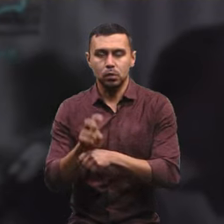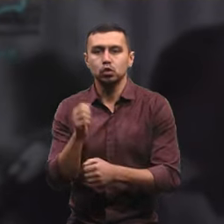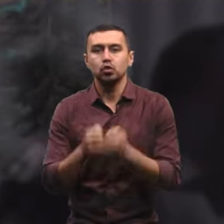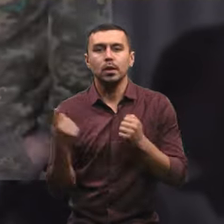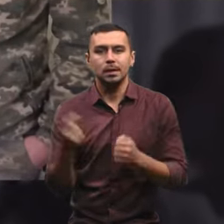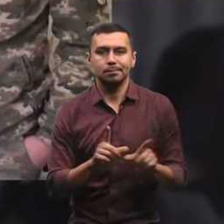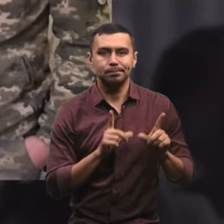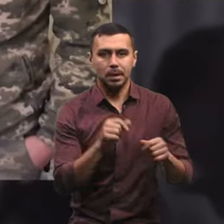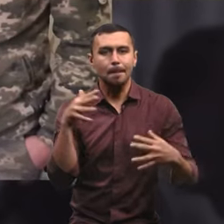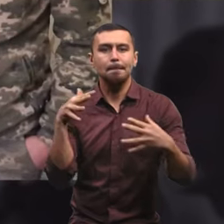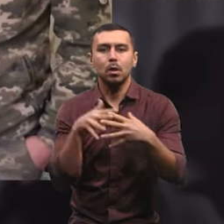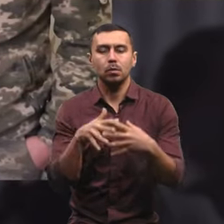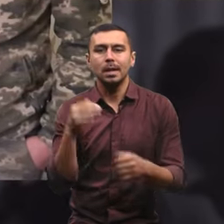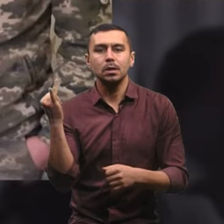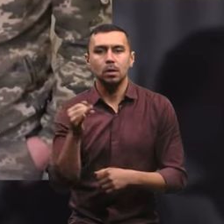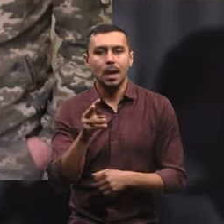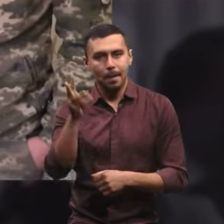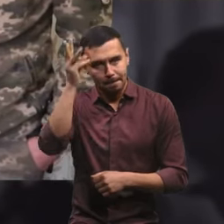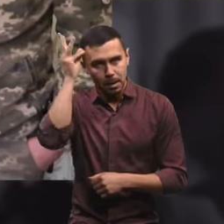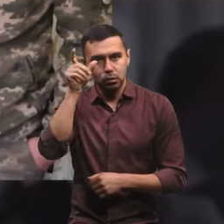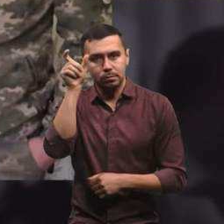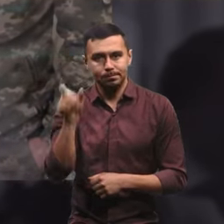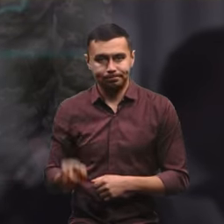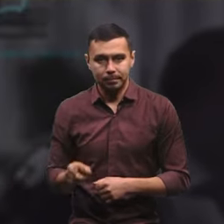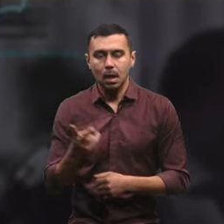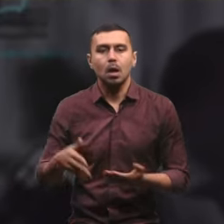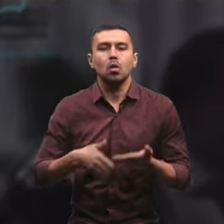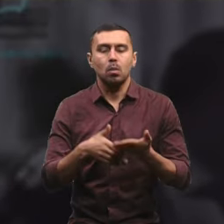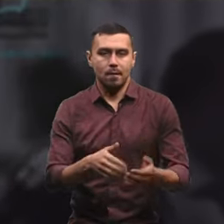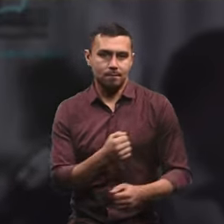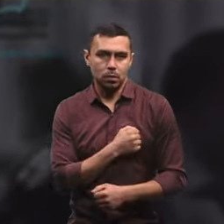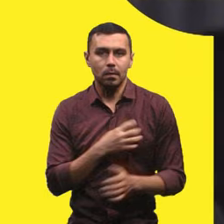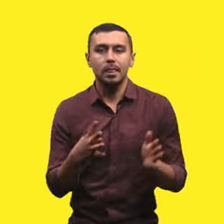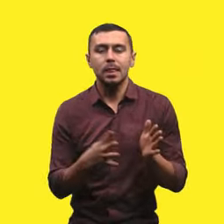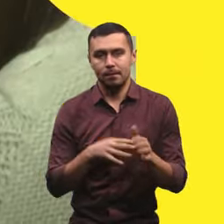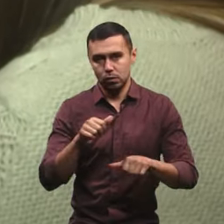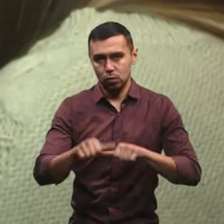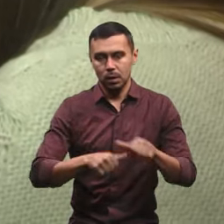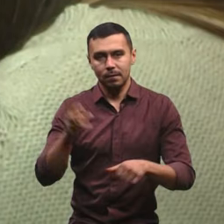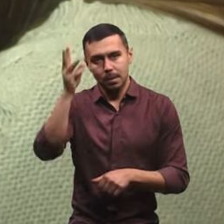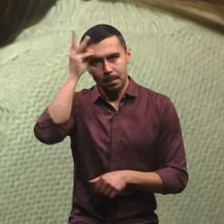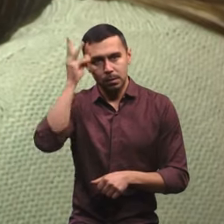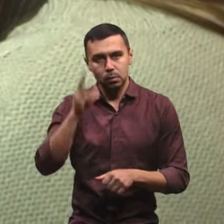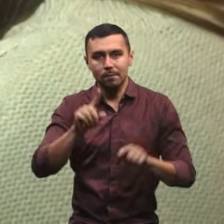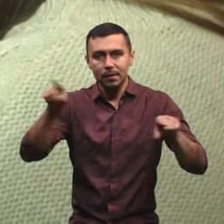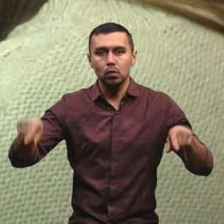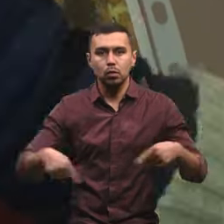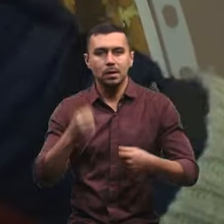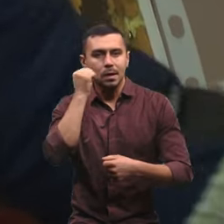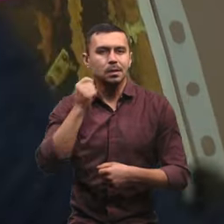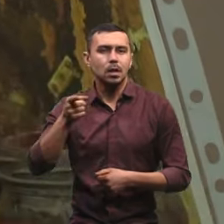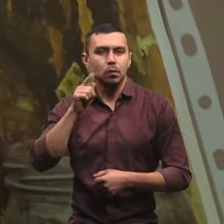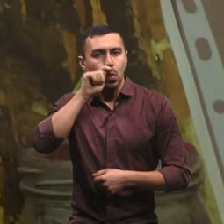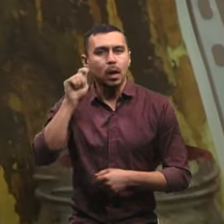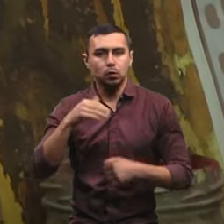Щотижня їздить на передову. Історія хмельницької волонтерки, яка допомагає військовим 9 років. У Хмельницькому відроджують старовинну